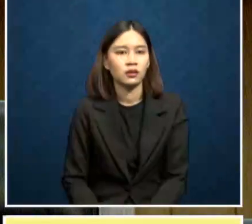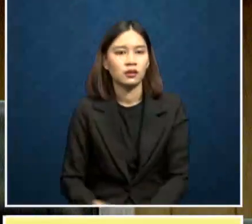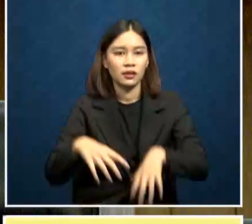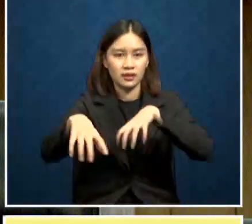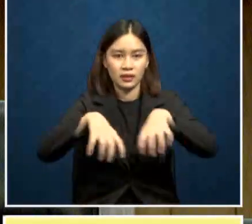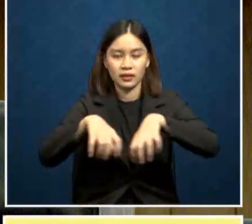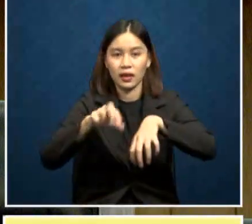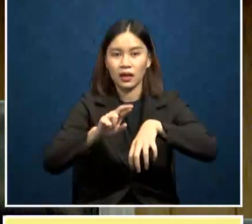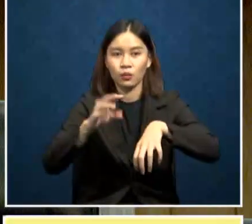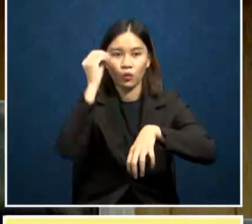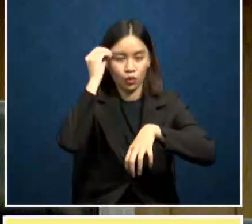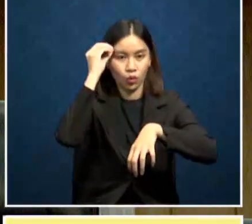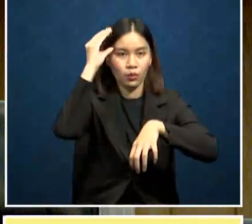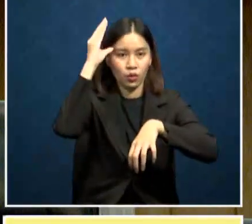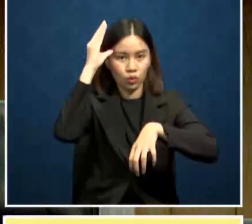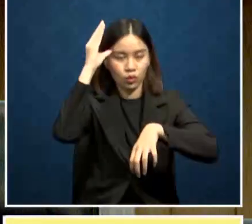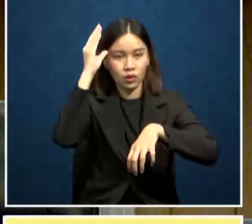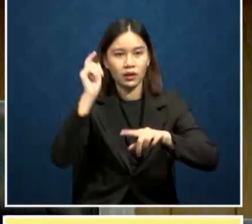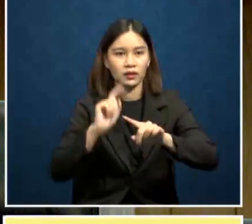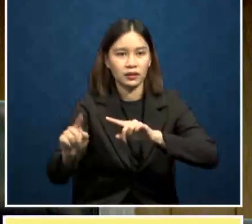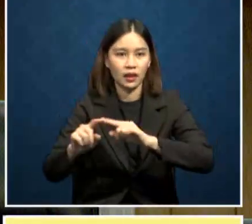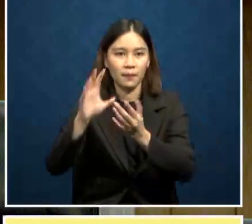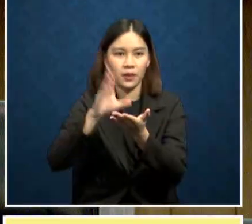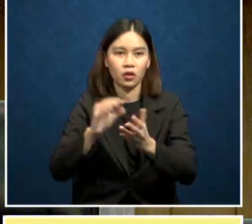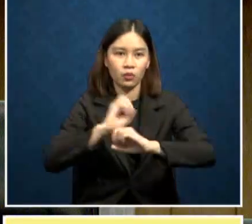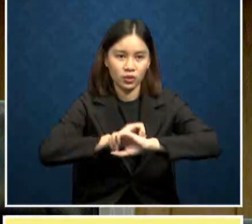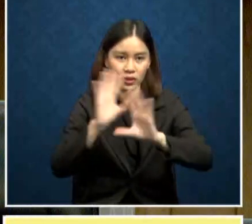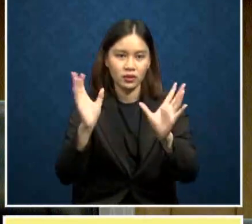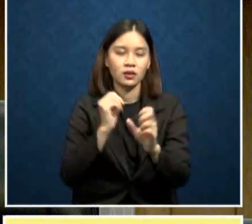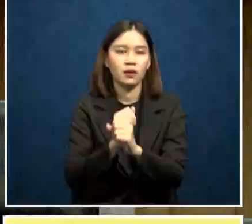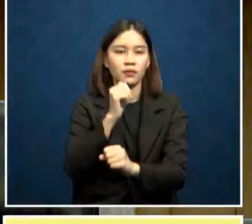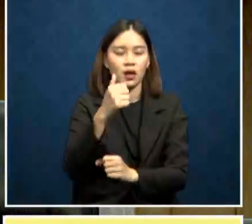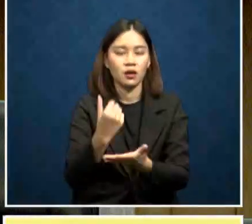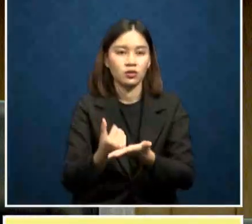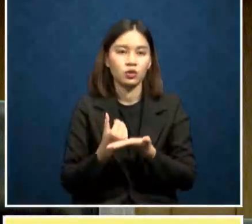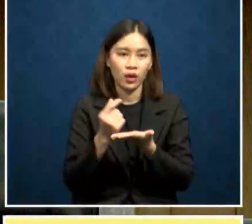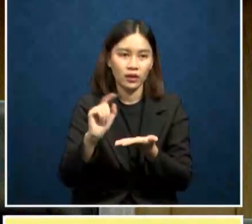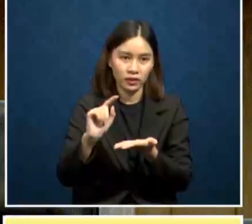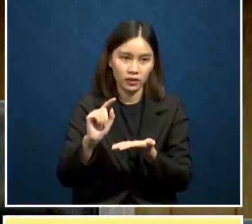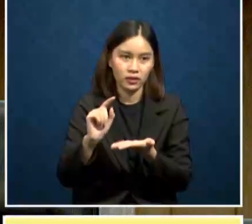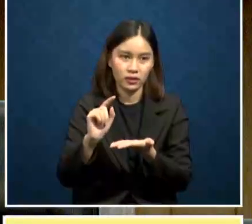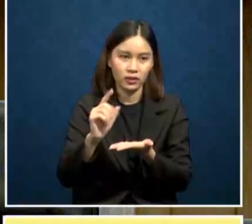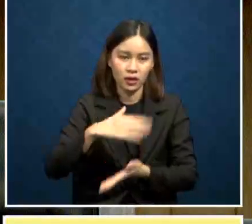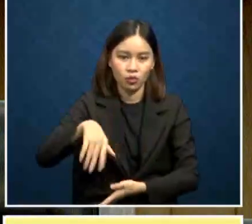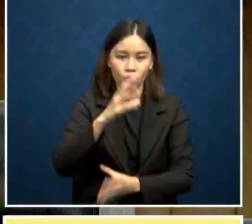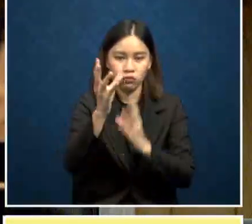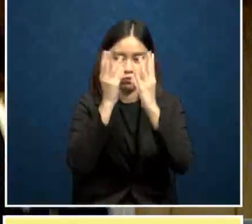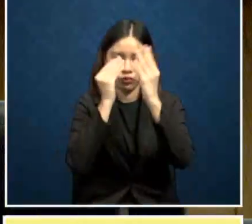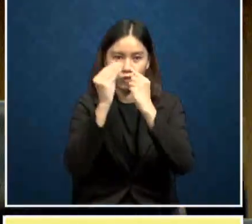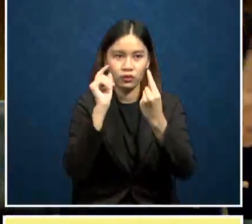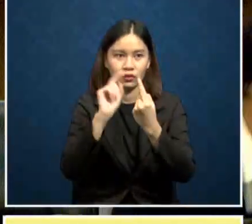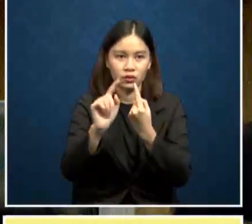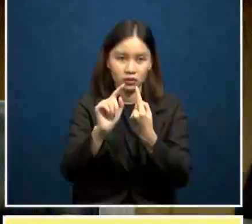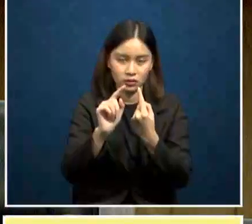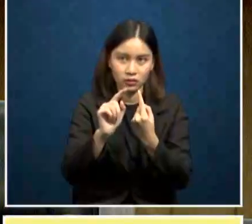จัดระบบความรู้เหล่านี้ให้ออกมาเป็นเอ่อข้อมูลชัดเจนได้เนี่ยก็จะช่วยทำให้เราจะได้เรียนรู้เรื่องราว